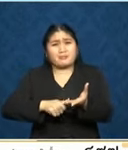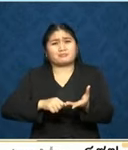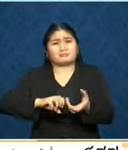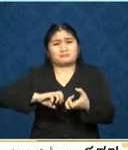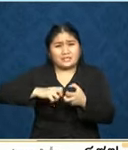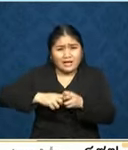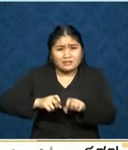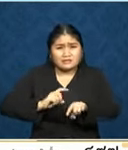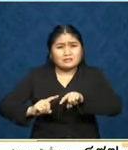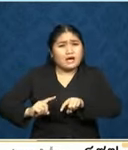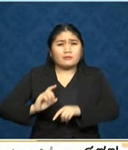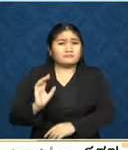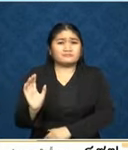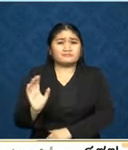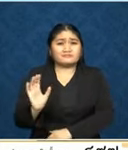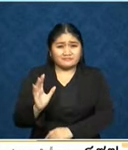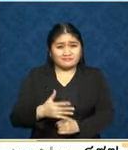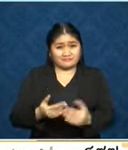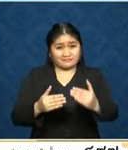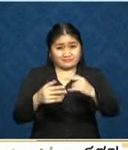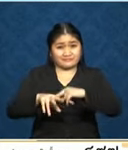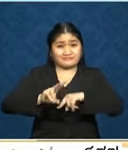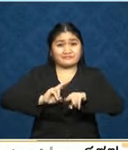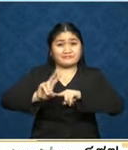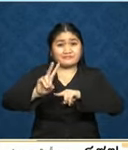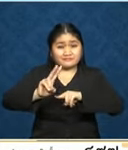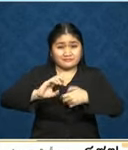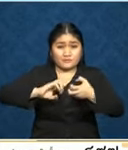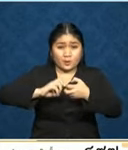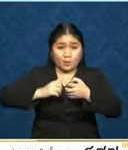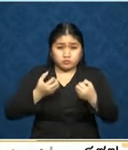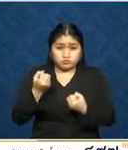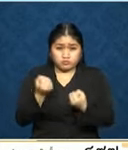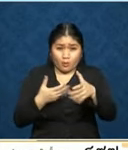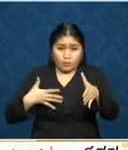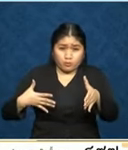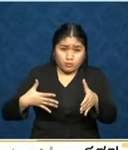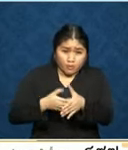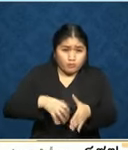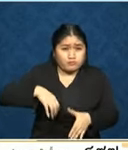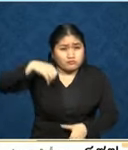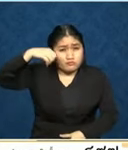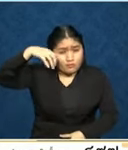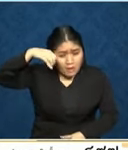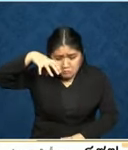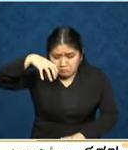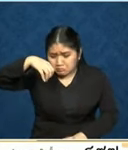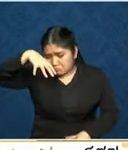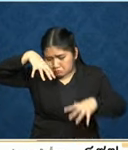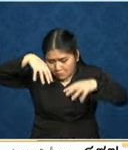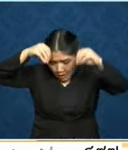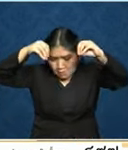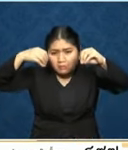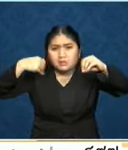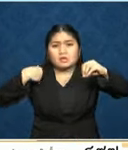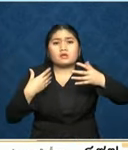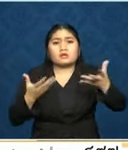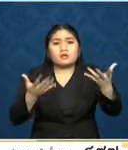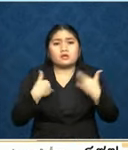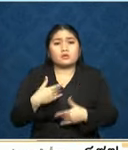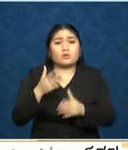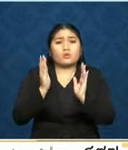ผ่านมาค่ะในประการที่ 2นะคะปัญหาอุบัติเหตุและไฟฟ้าไม่ส่องสว่างค่ะดิฉันได้รับ